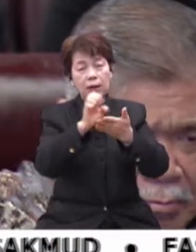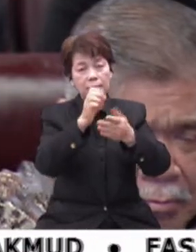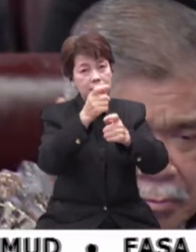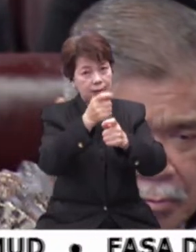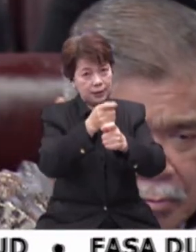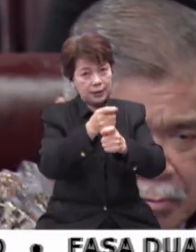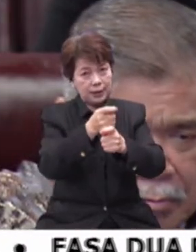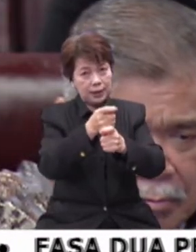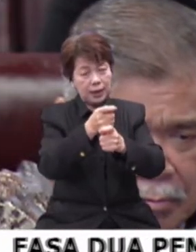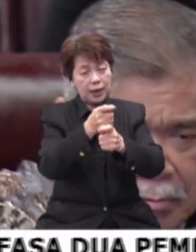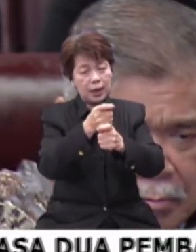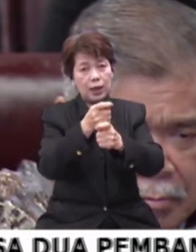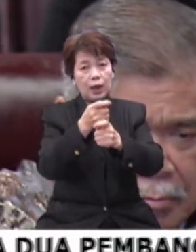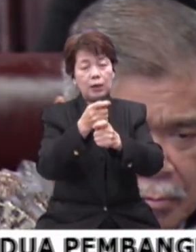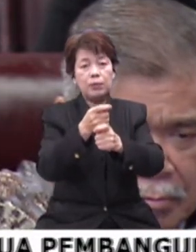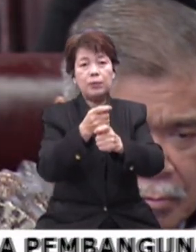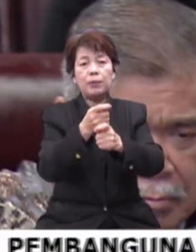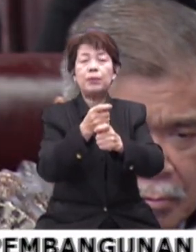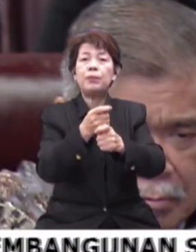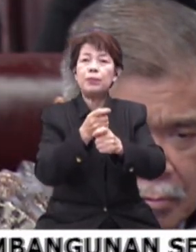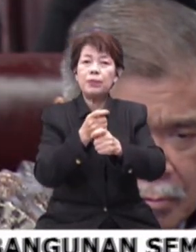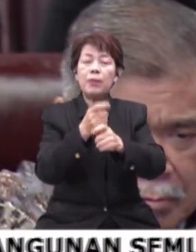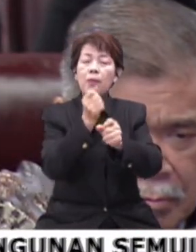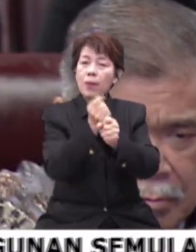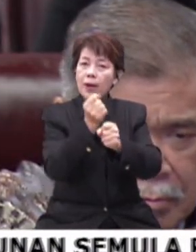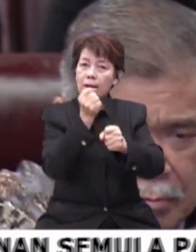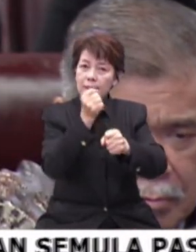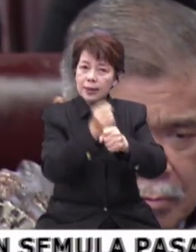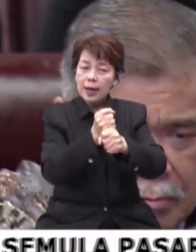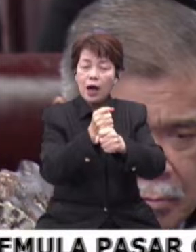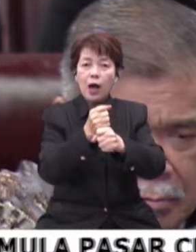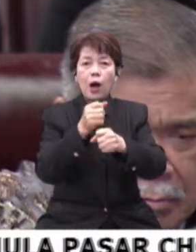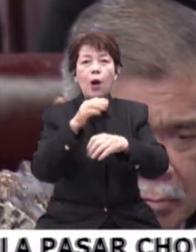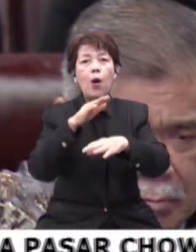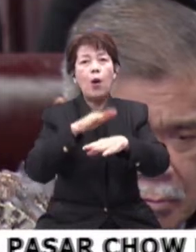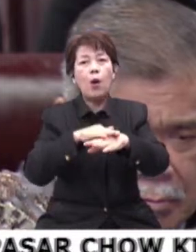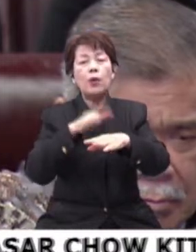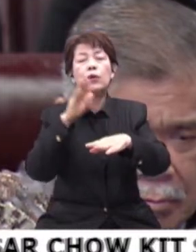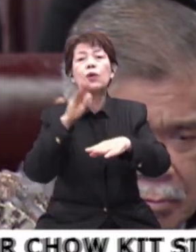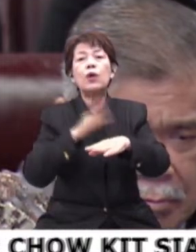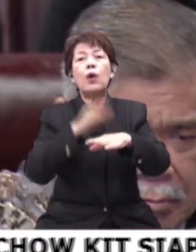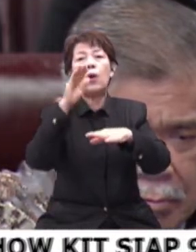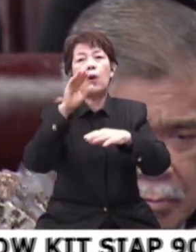tugas atas panggilan ataupun juga